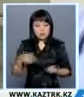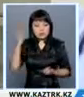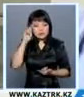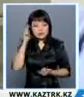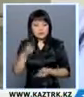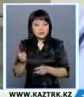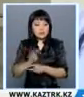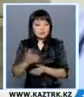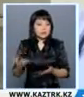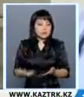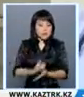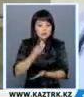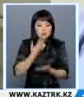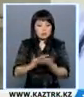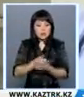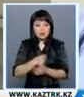үлкен табыс,